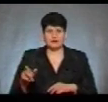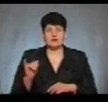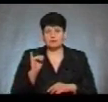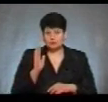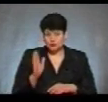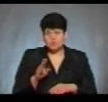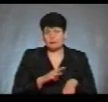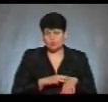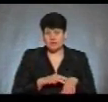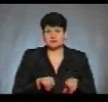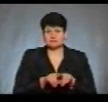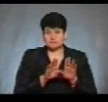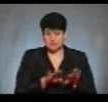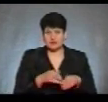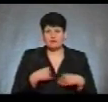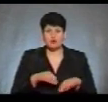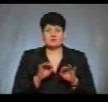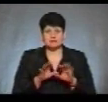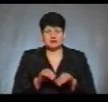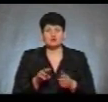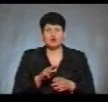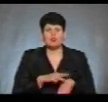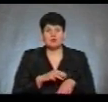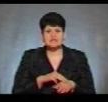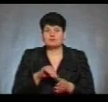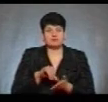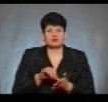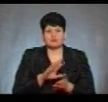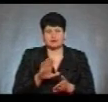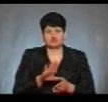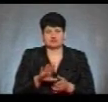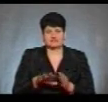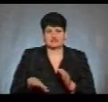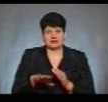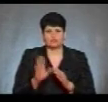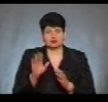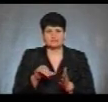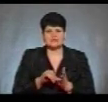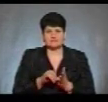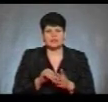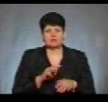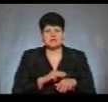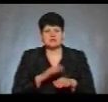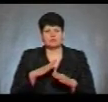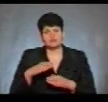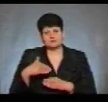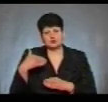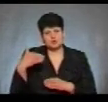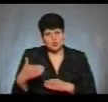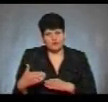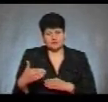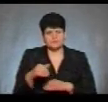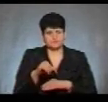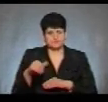звичайно, буде поліція. Однак нам роз'яснили, поліція не буде присутня в самій дільниці, вона постійно представник поліції буде ззовні. Так? Тобто всередині